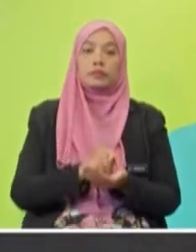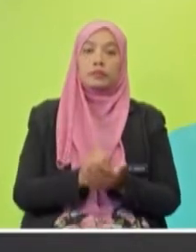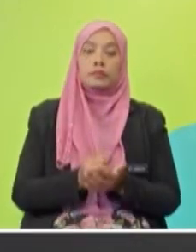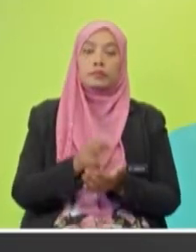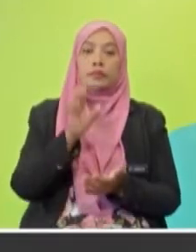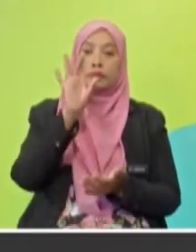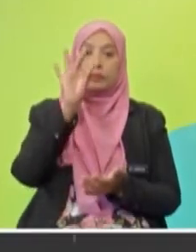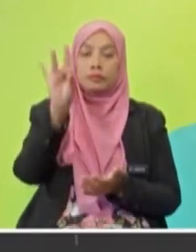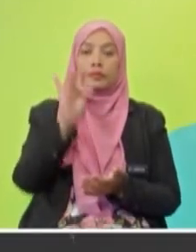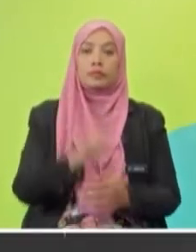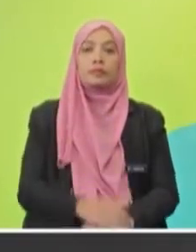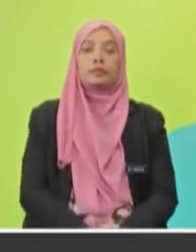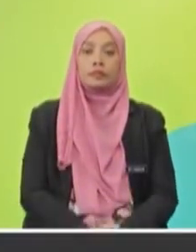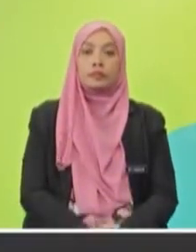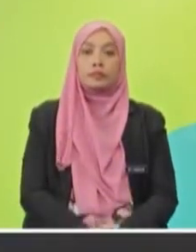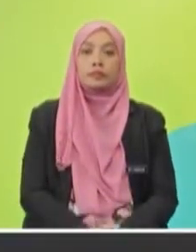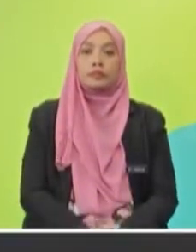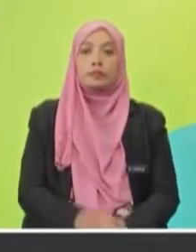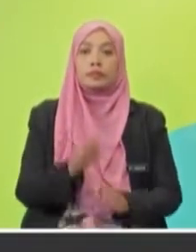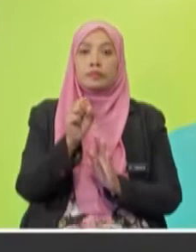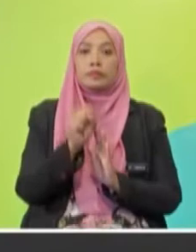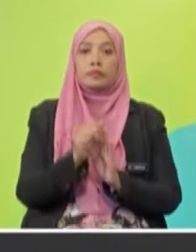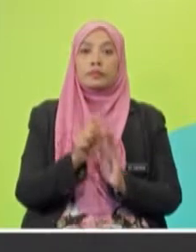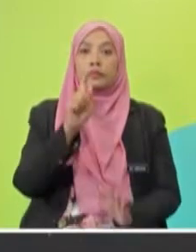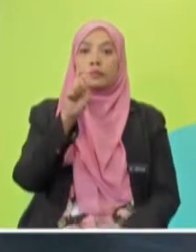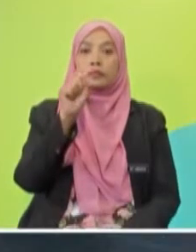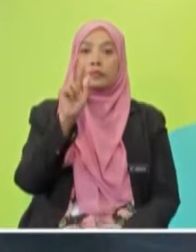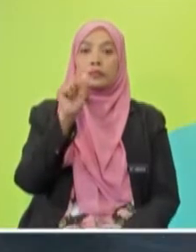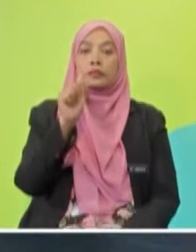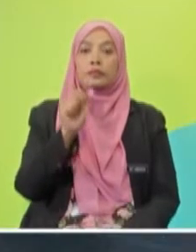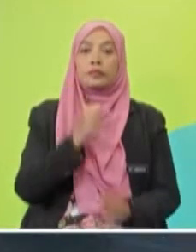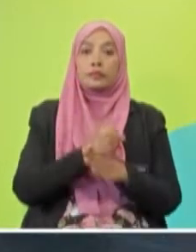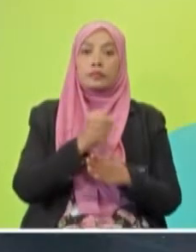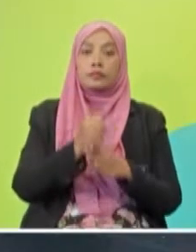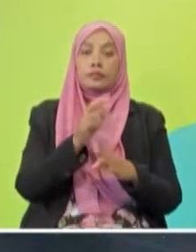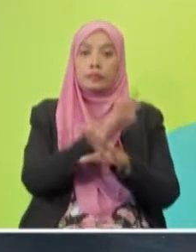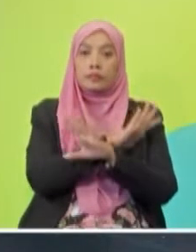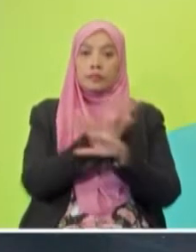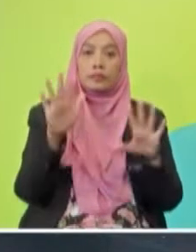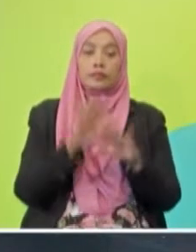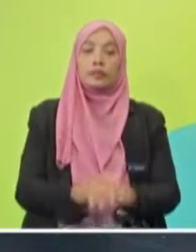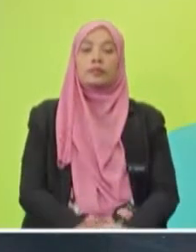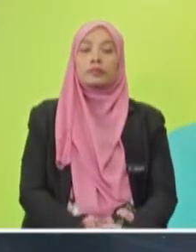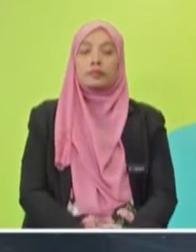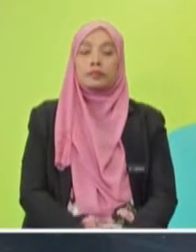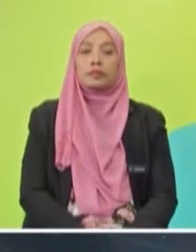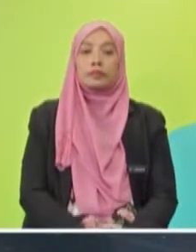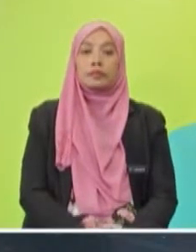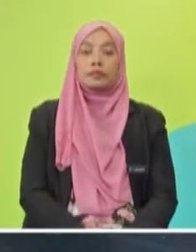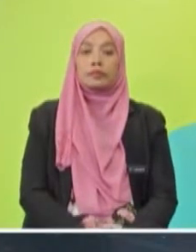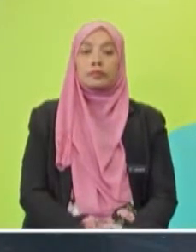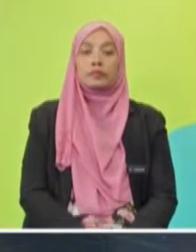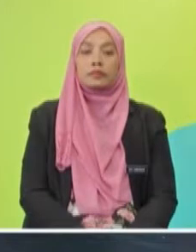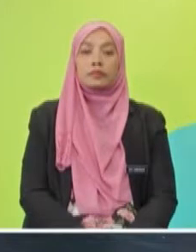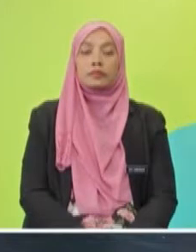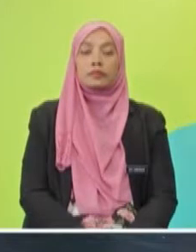tidak? Setara, Igo. Macam mana Sean kata setara? Sebab kalau kita 3:2 dan 4:2 dapat